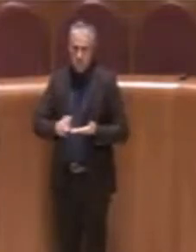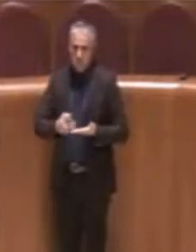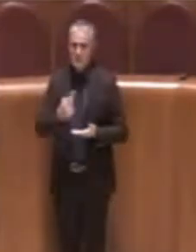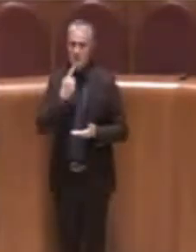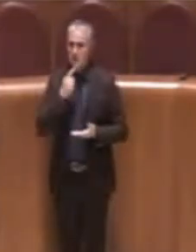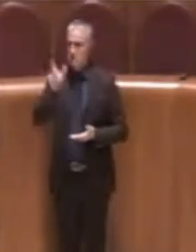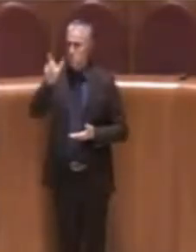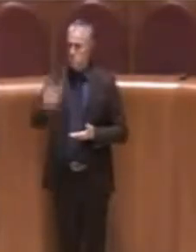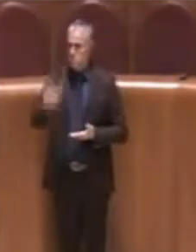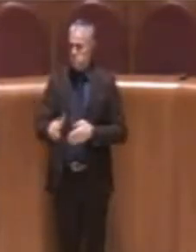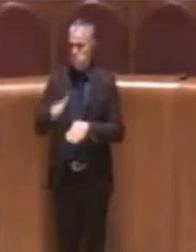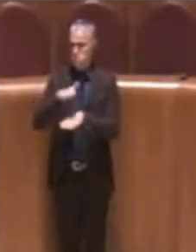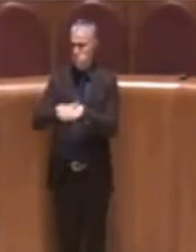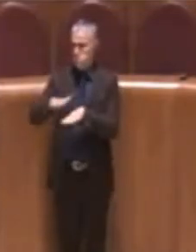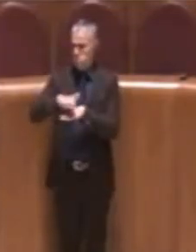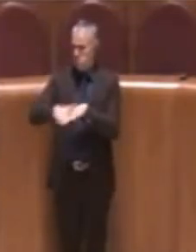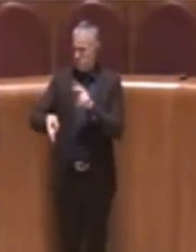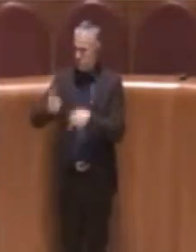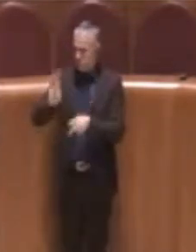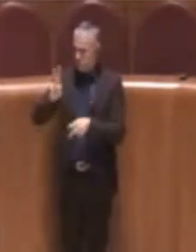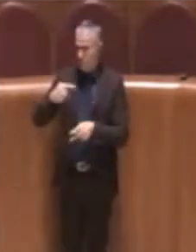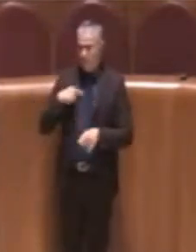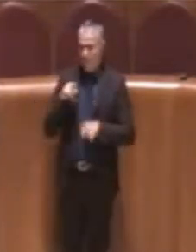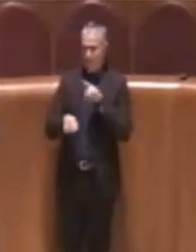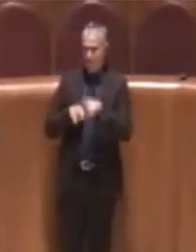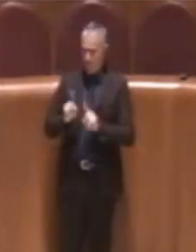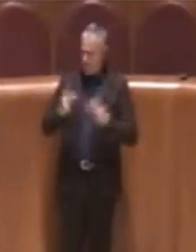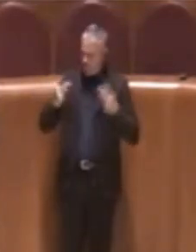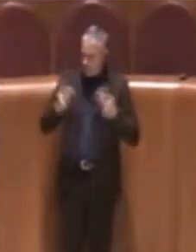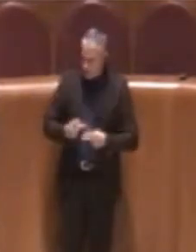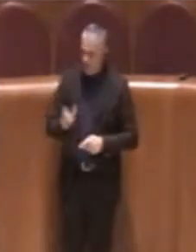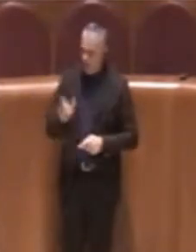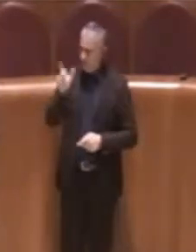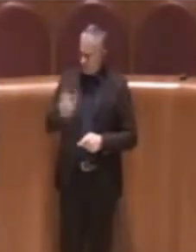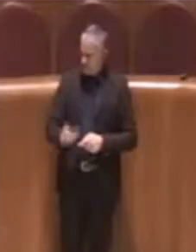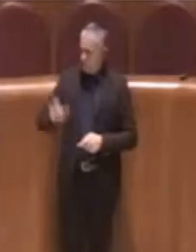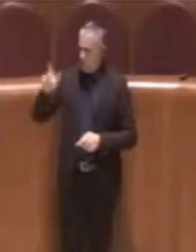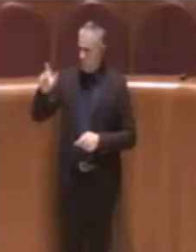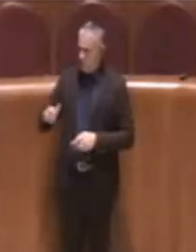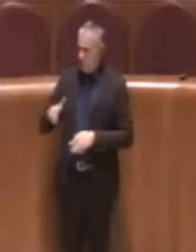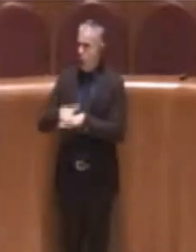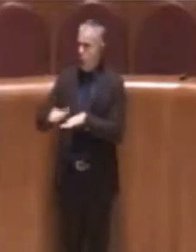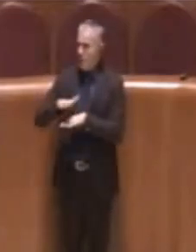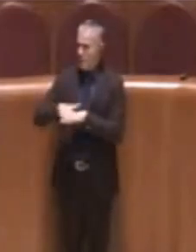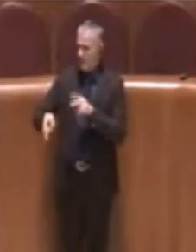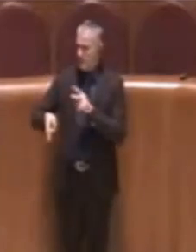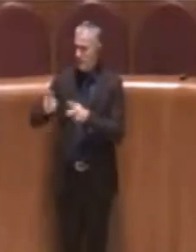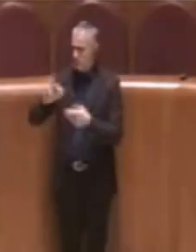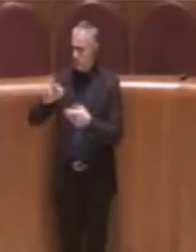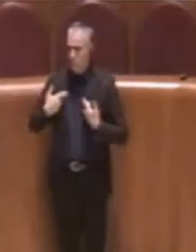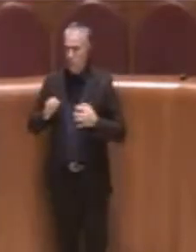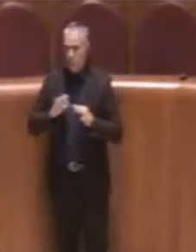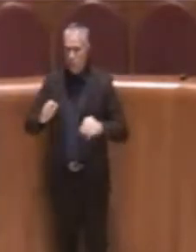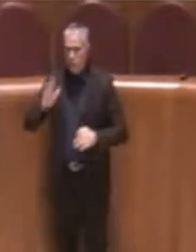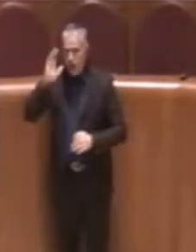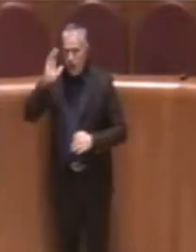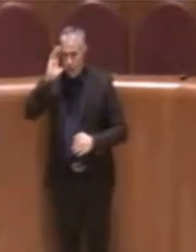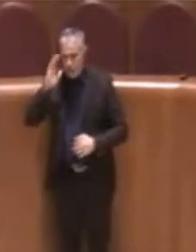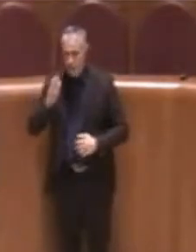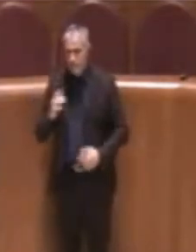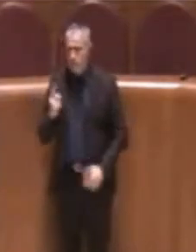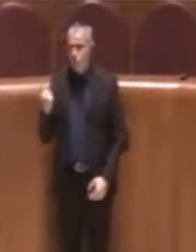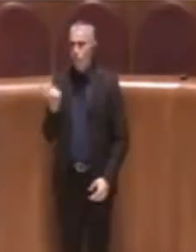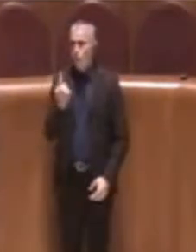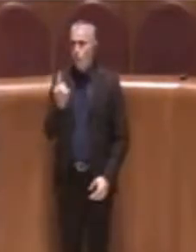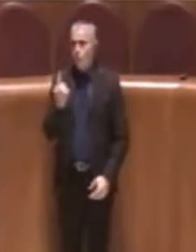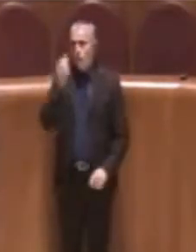sto scherzando, sto dicendo sul serio, più competenti di noi in tutti gli ambiti, e quindi l'unico intento